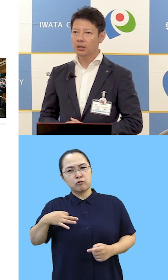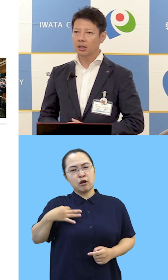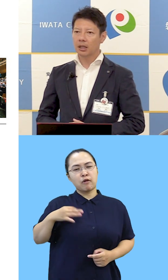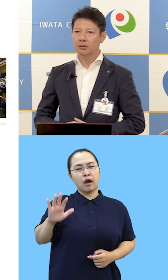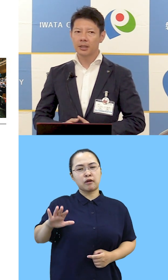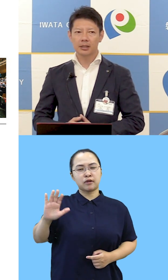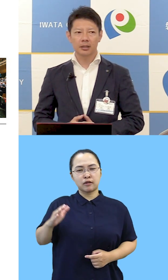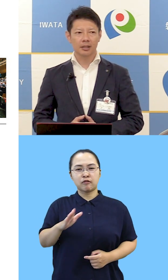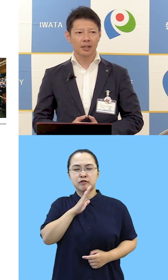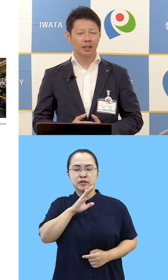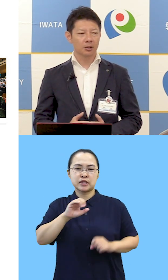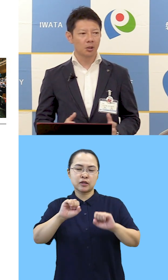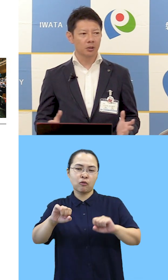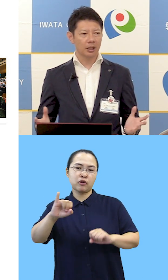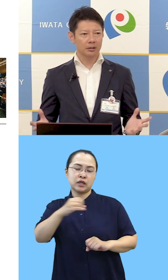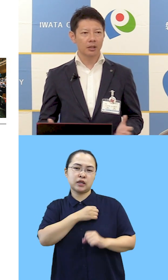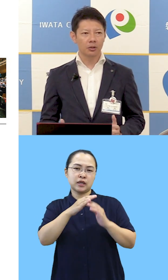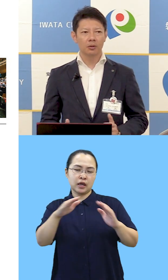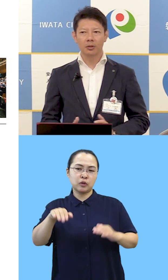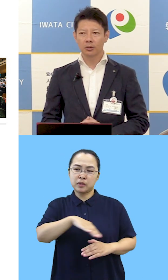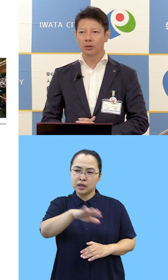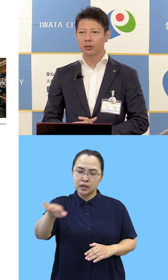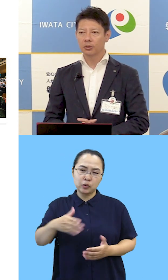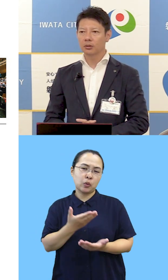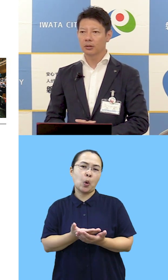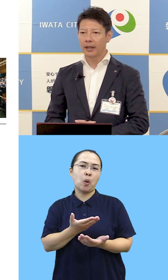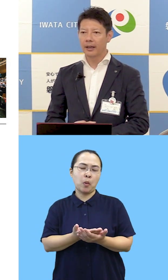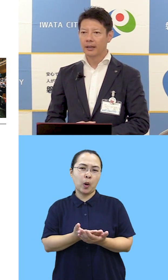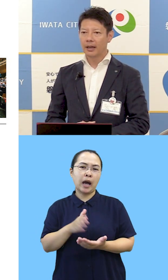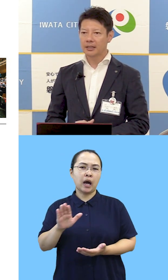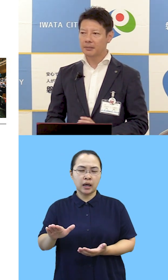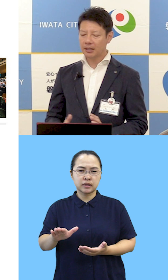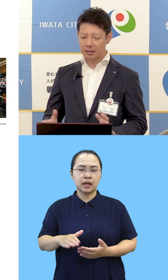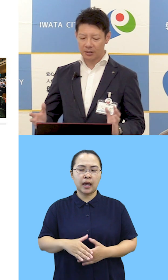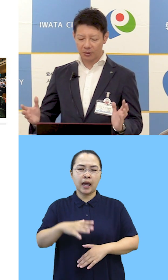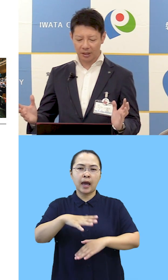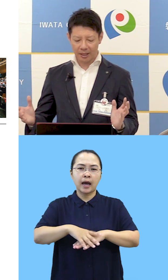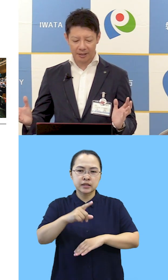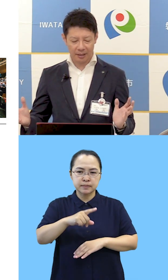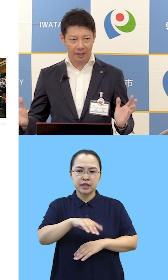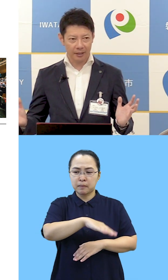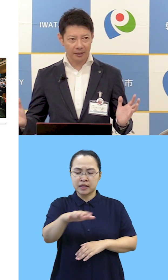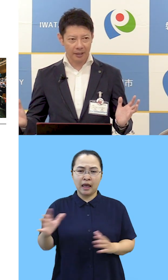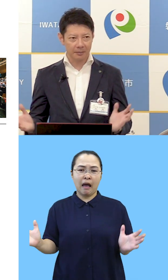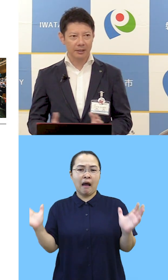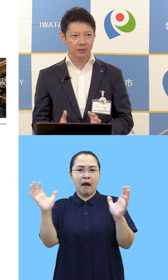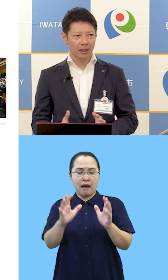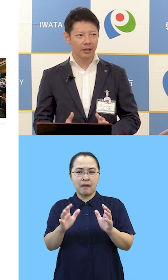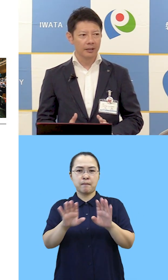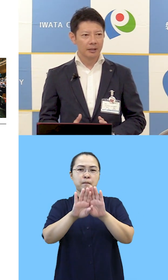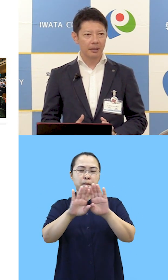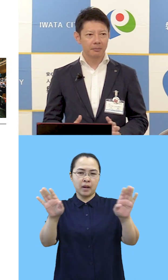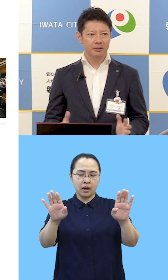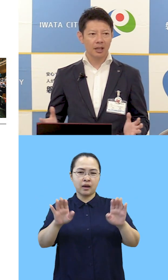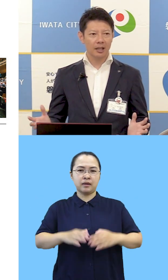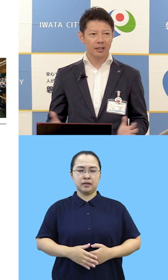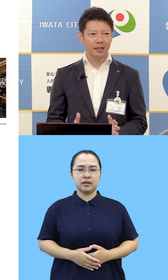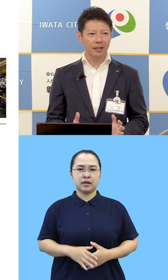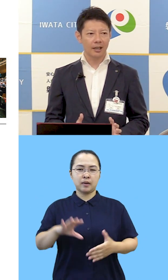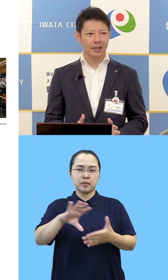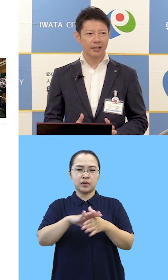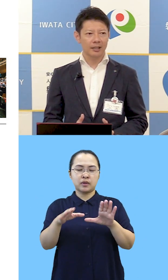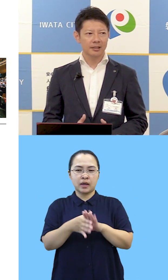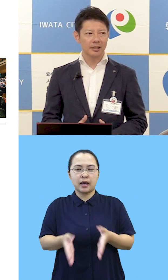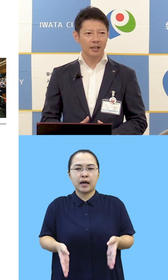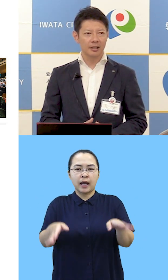実行委員会の皆さんたちからのたっての要望ということで、初めて一堂に会してやりますので、文化会